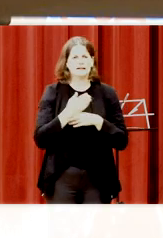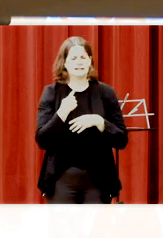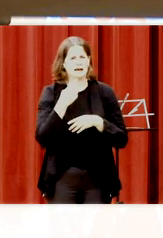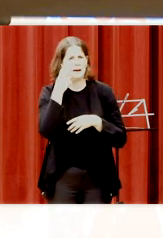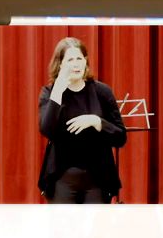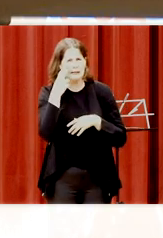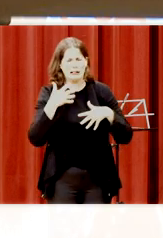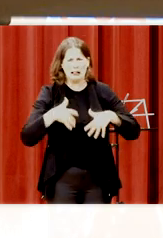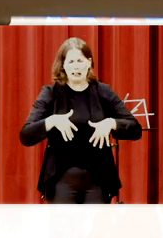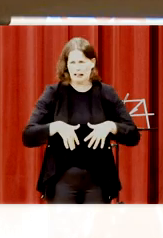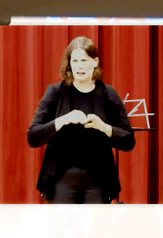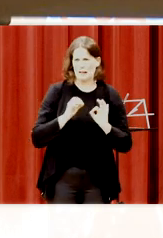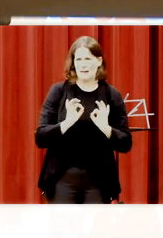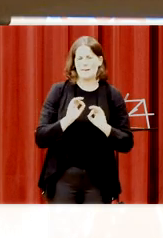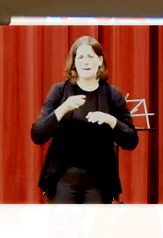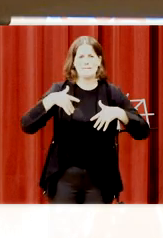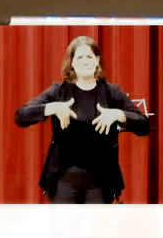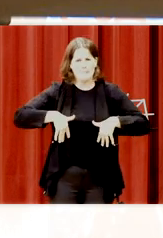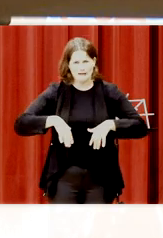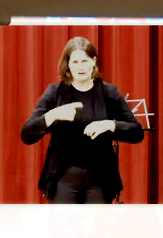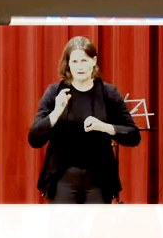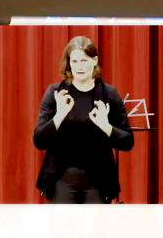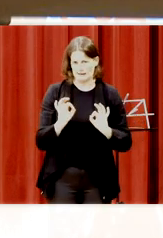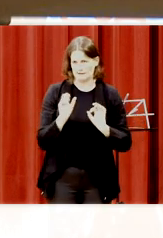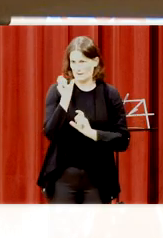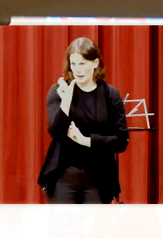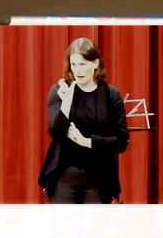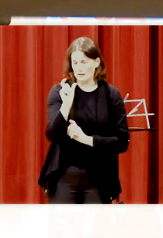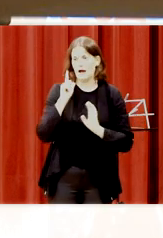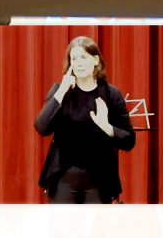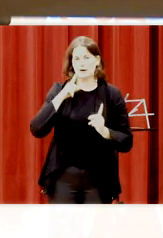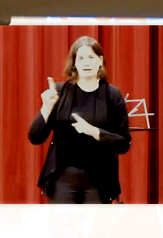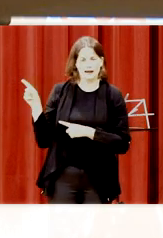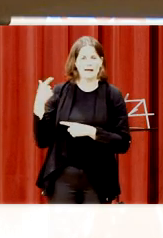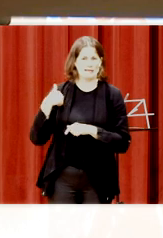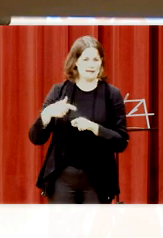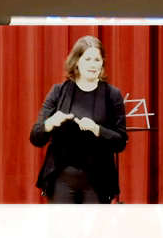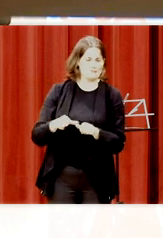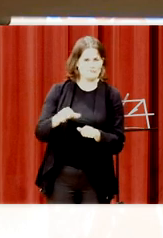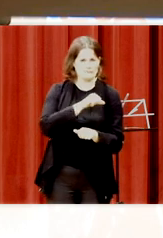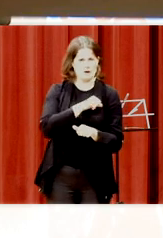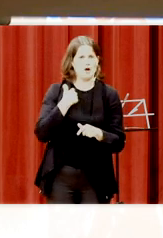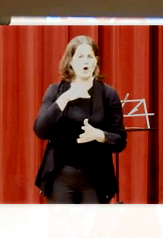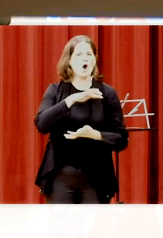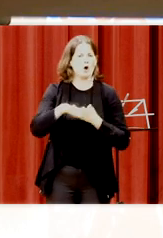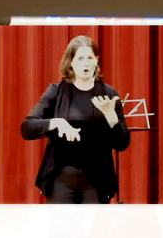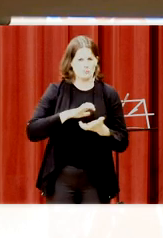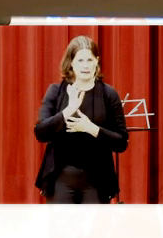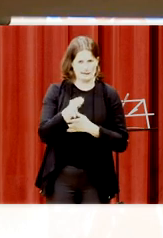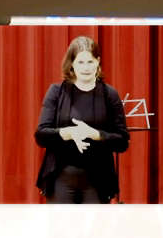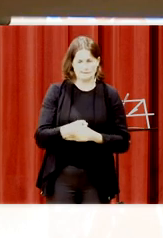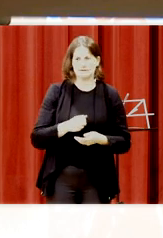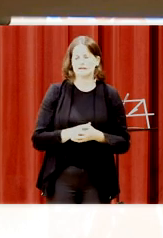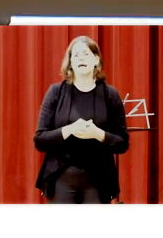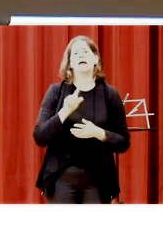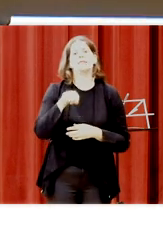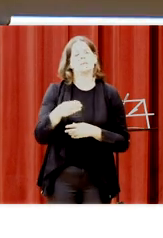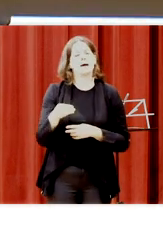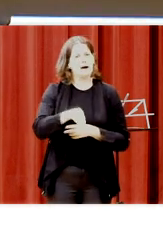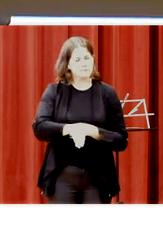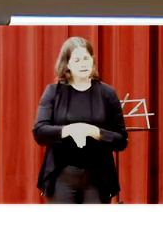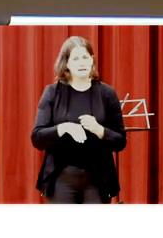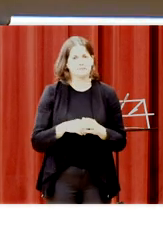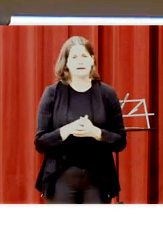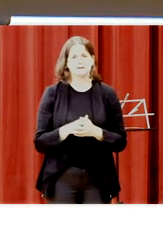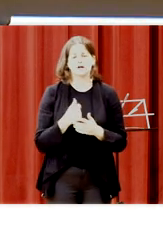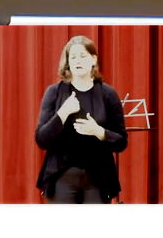No? A més, jo, clar, jo sóc una privilegiada, perquè a més de tots aquests inputs